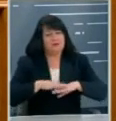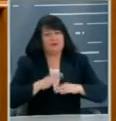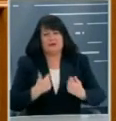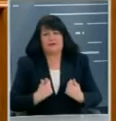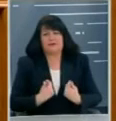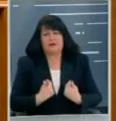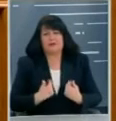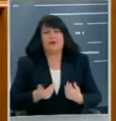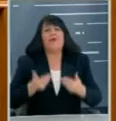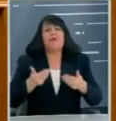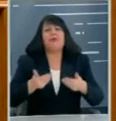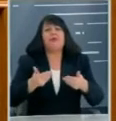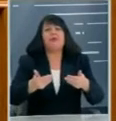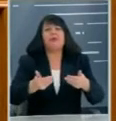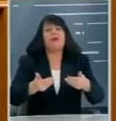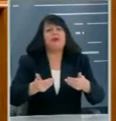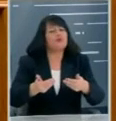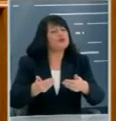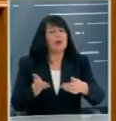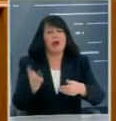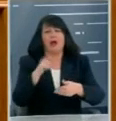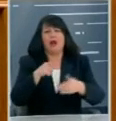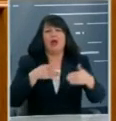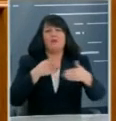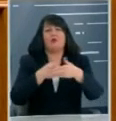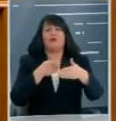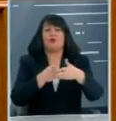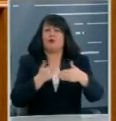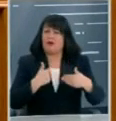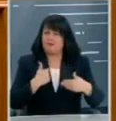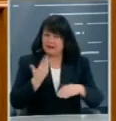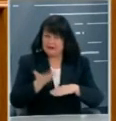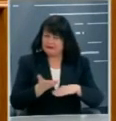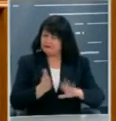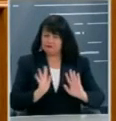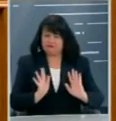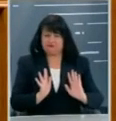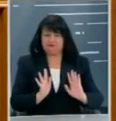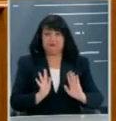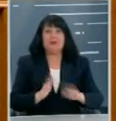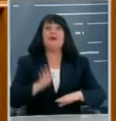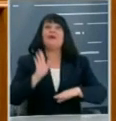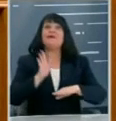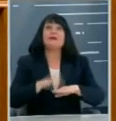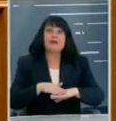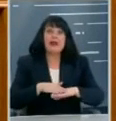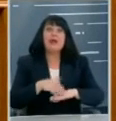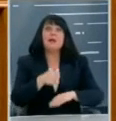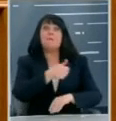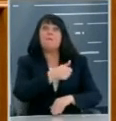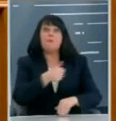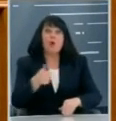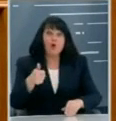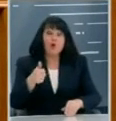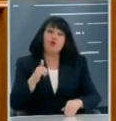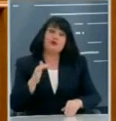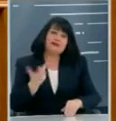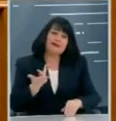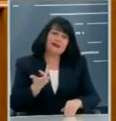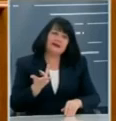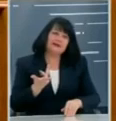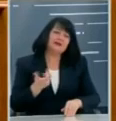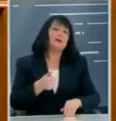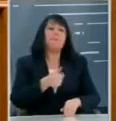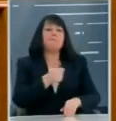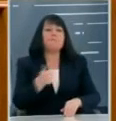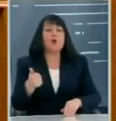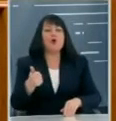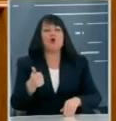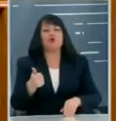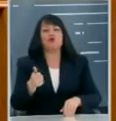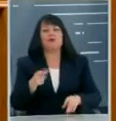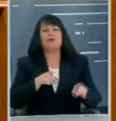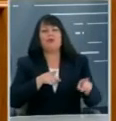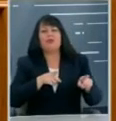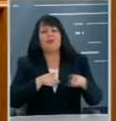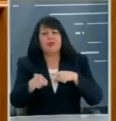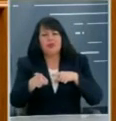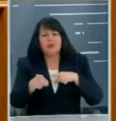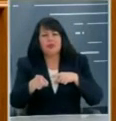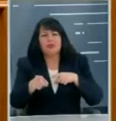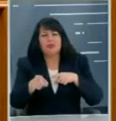ούτε σε άλλα εμπόδια που θέτουμε εμείς, οφείλονται αποκλειστικά σε αποκλίνουσες και